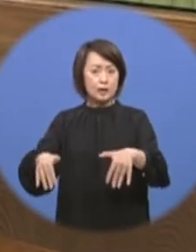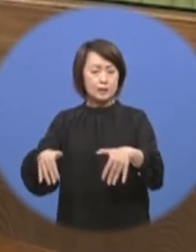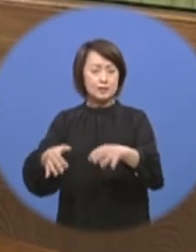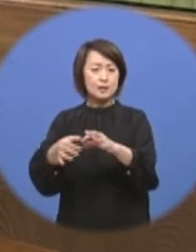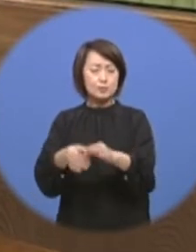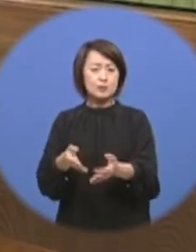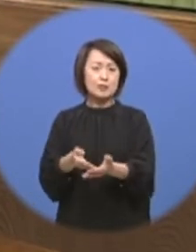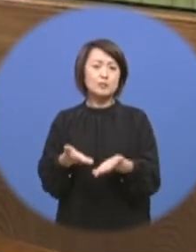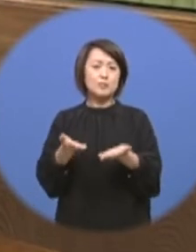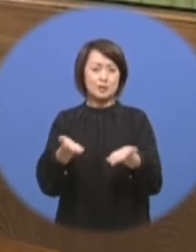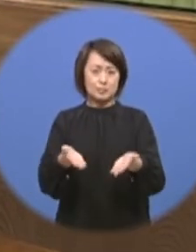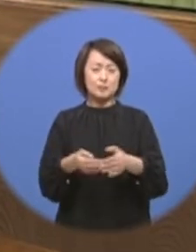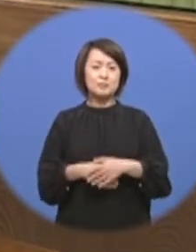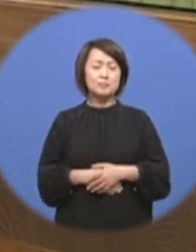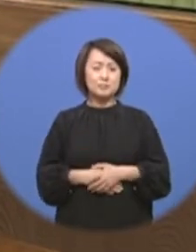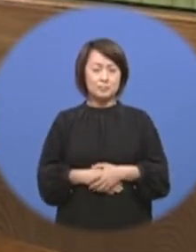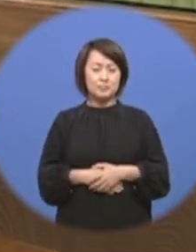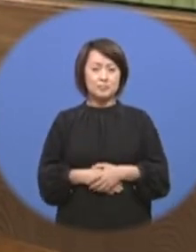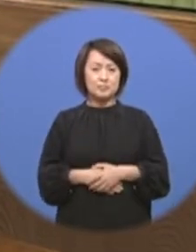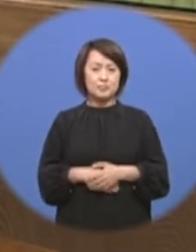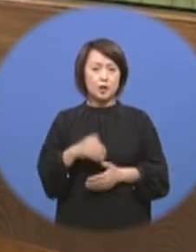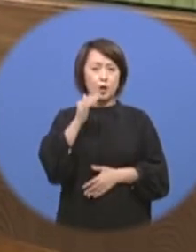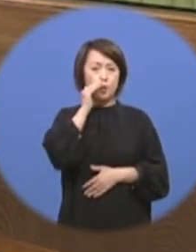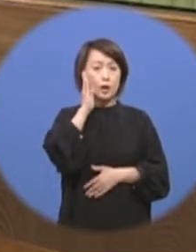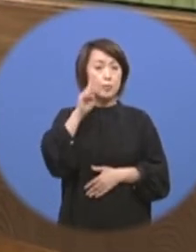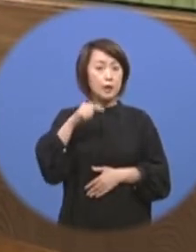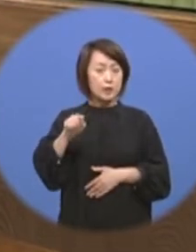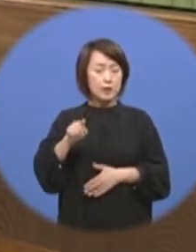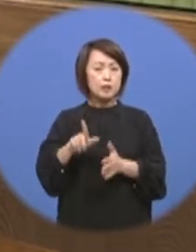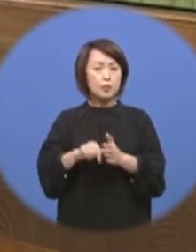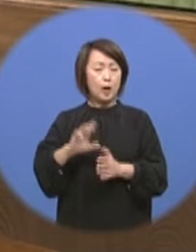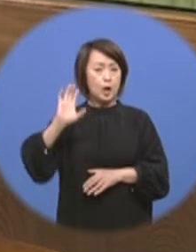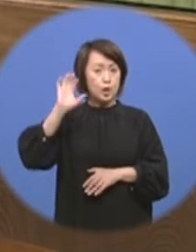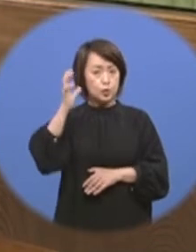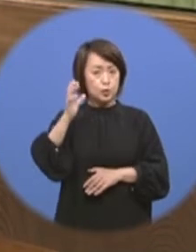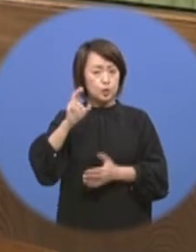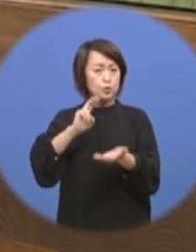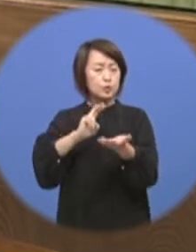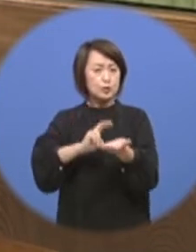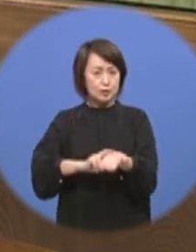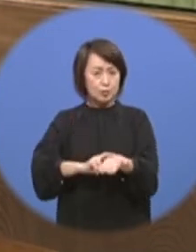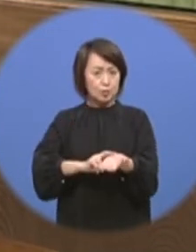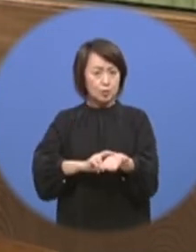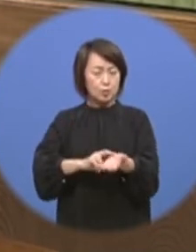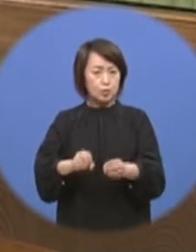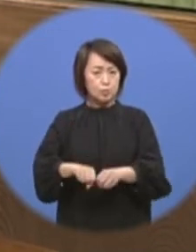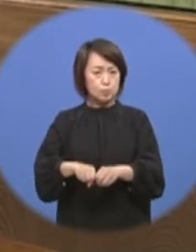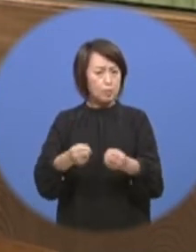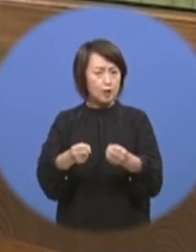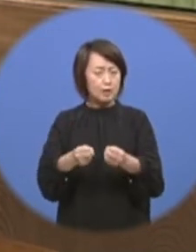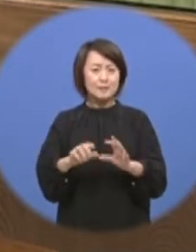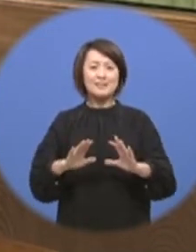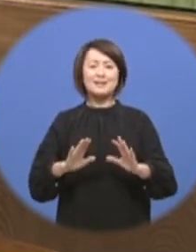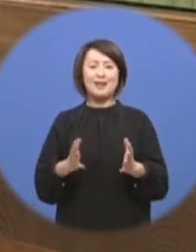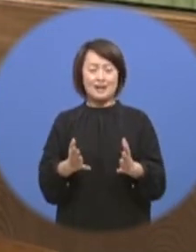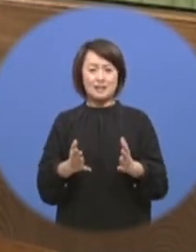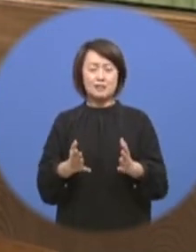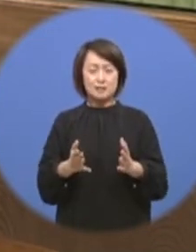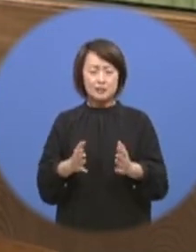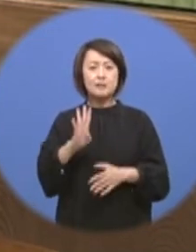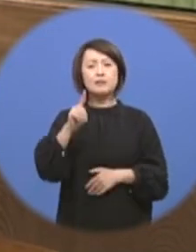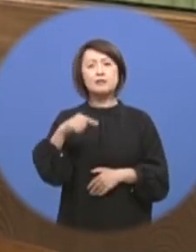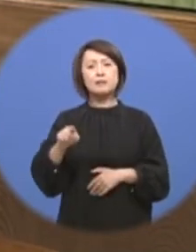たいと思いますであの岡山県はあの救急用が崩壊いいしなかった数少ない